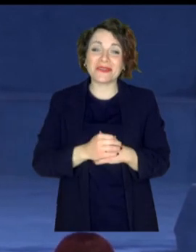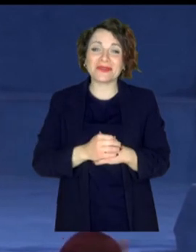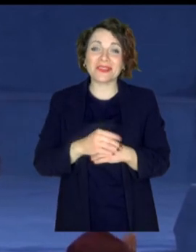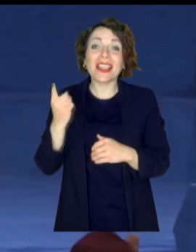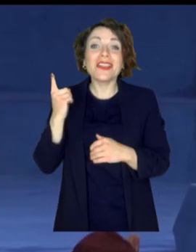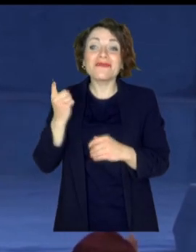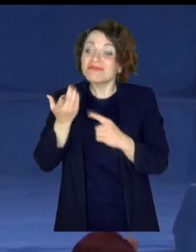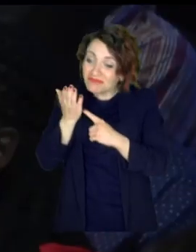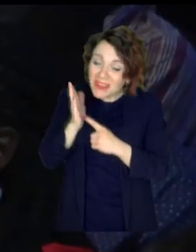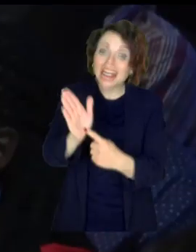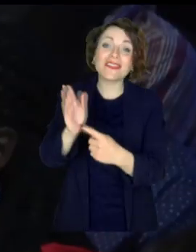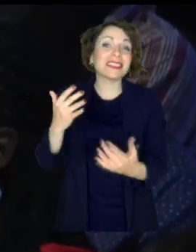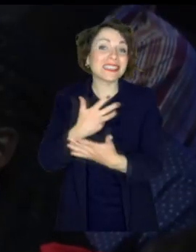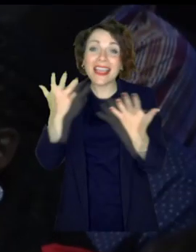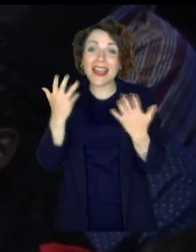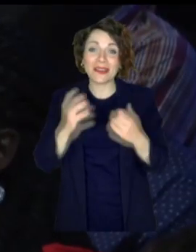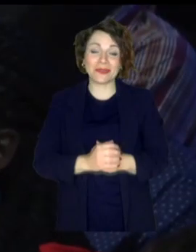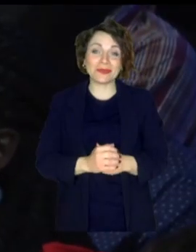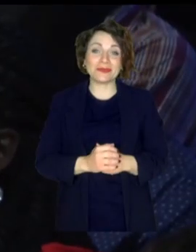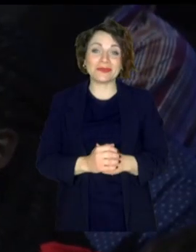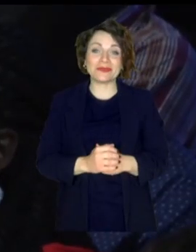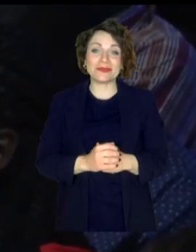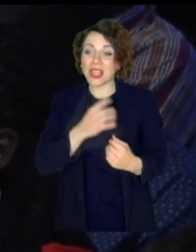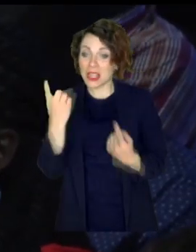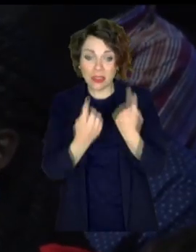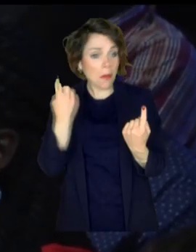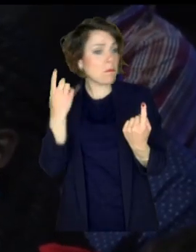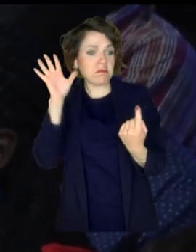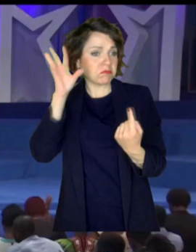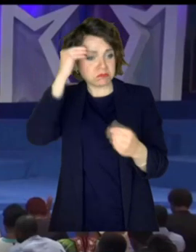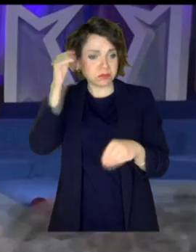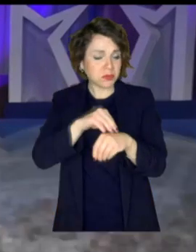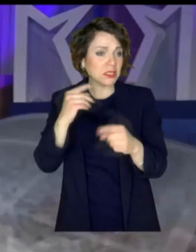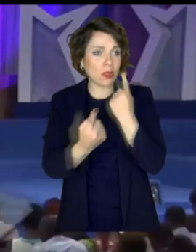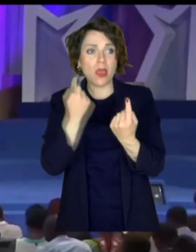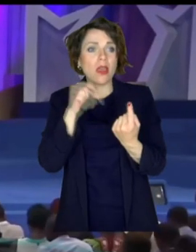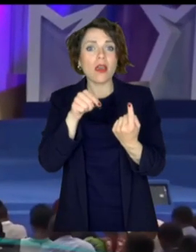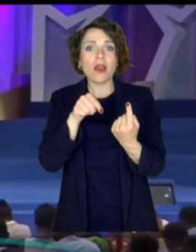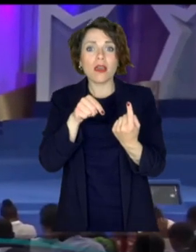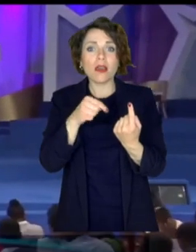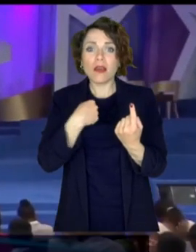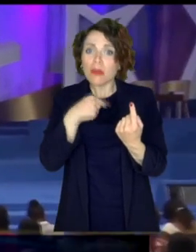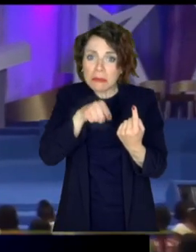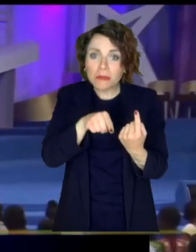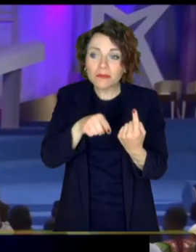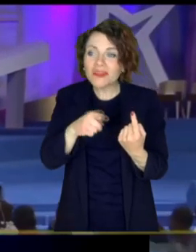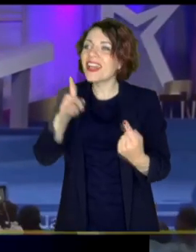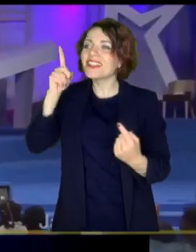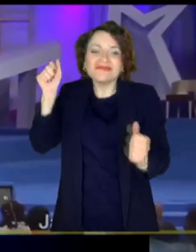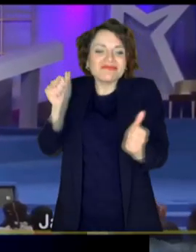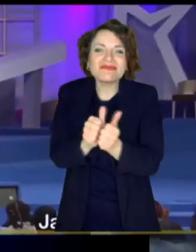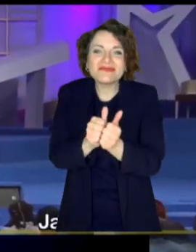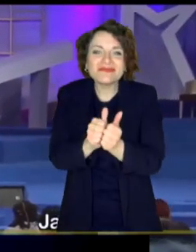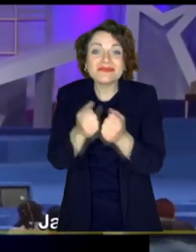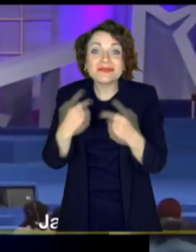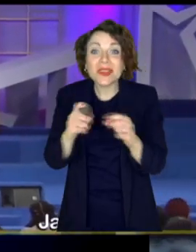si manifesta in me. Se io mi trovo in quella situazione, Dio è in quella situazione con me. Per questo dice: